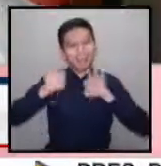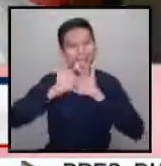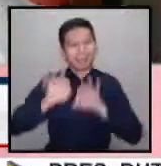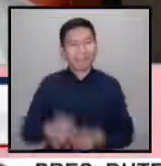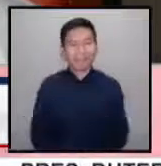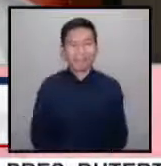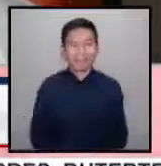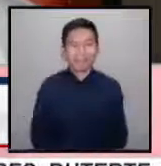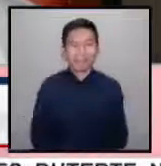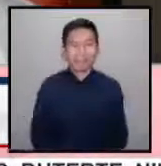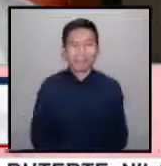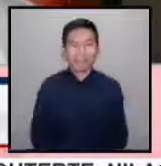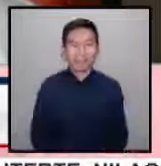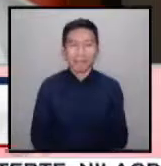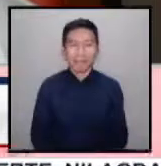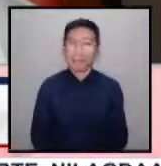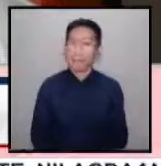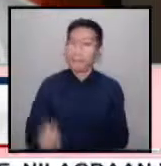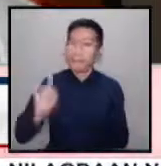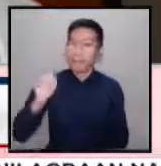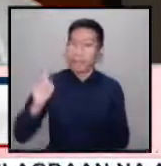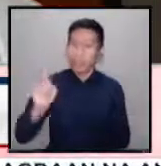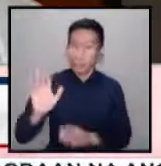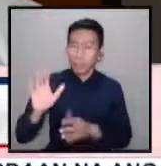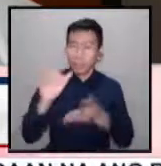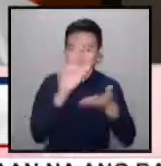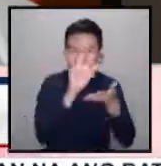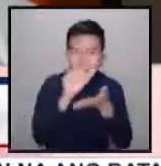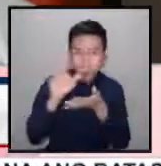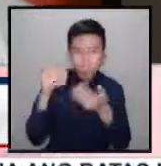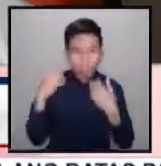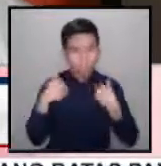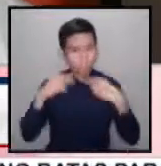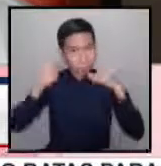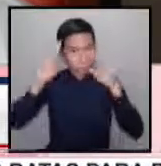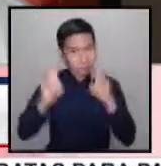Ano, may kadalasang bang tema yung iyong mga kuhang litrato, Carl?